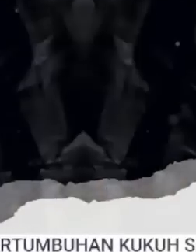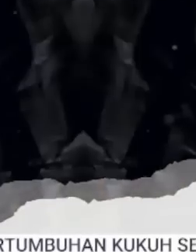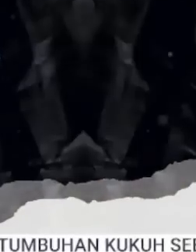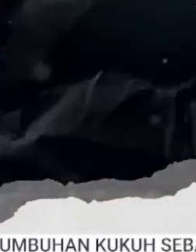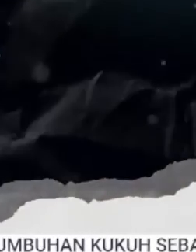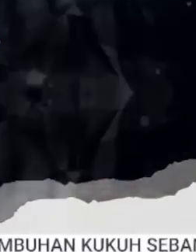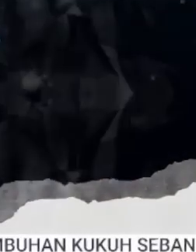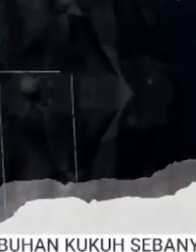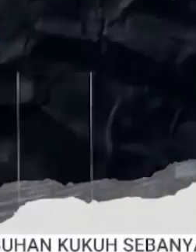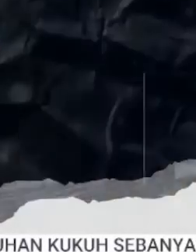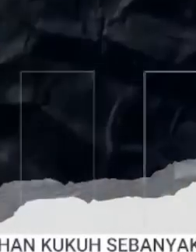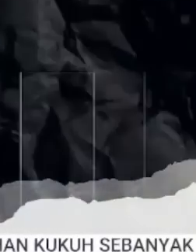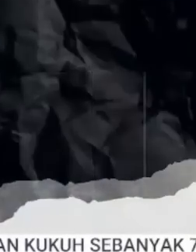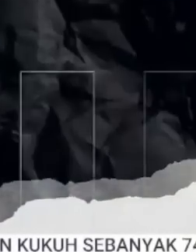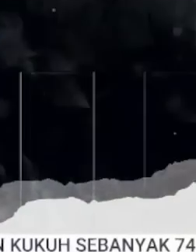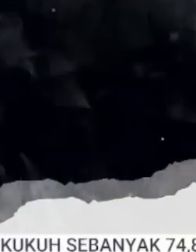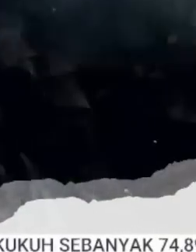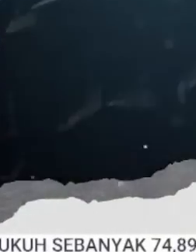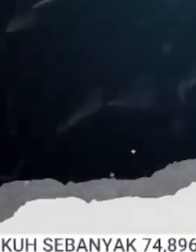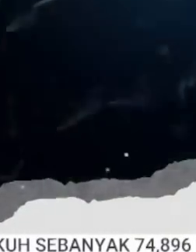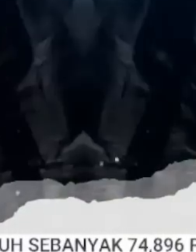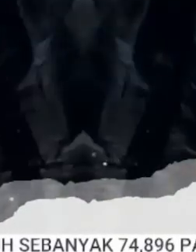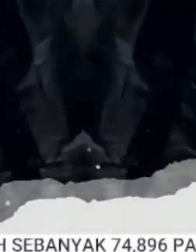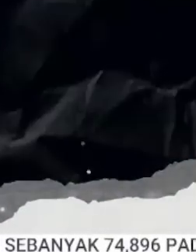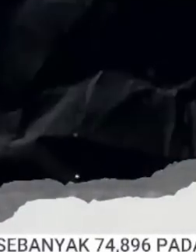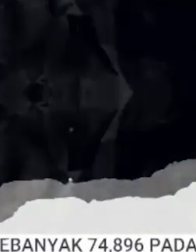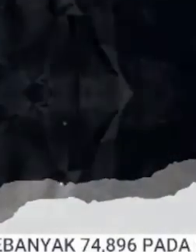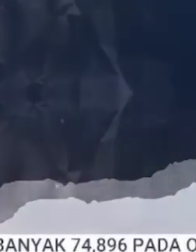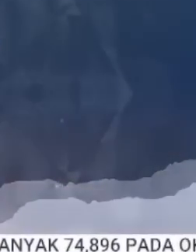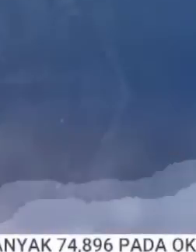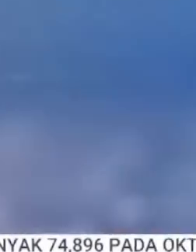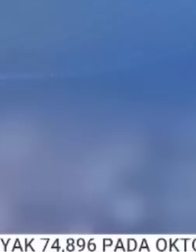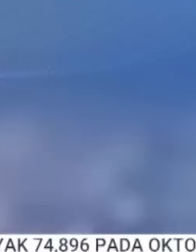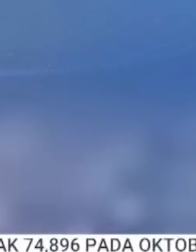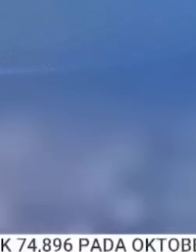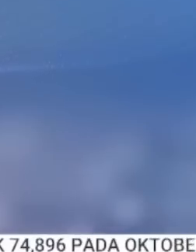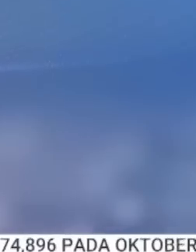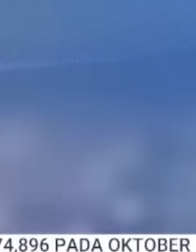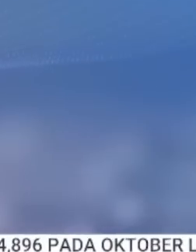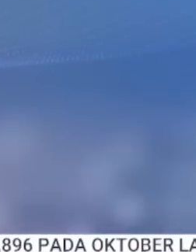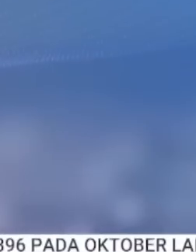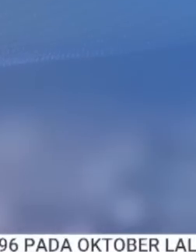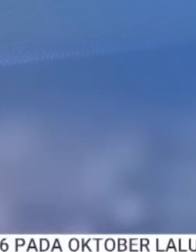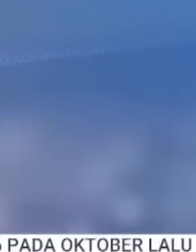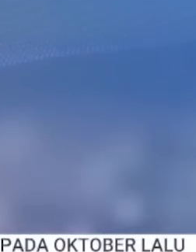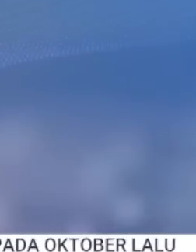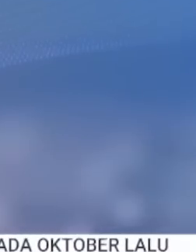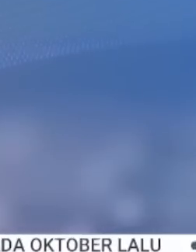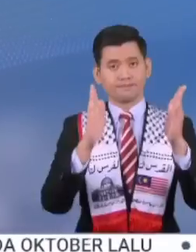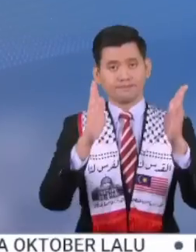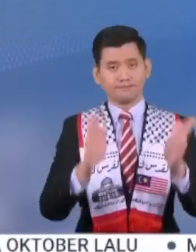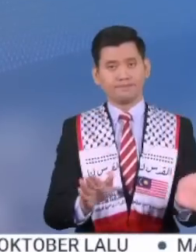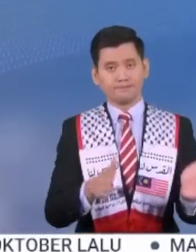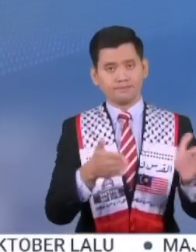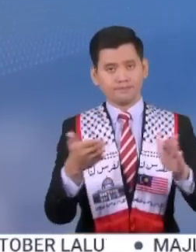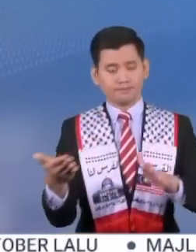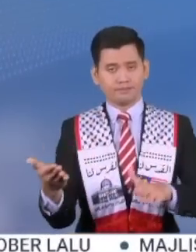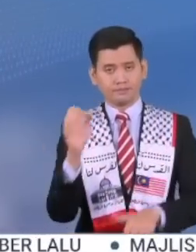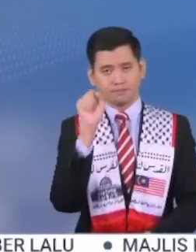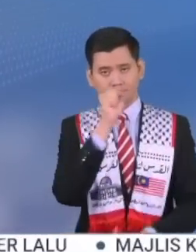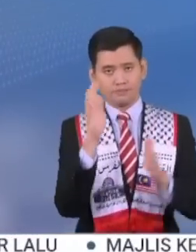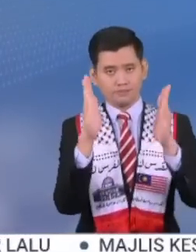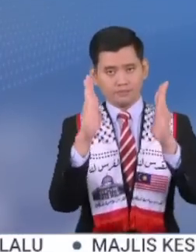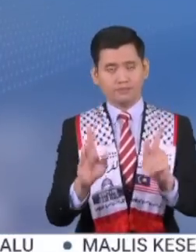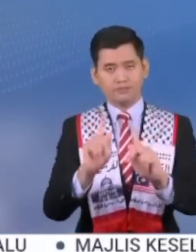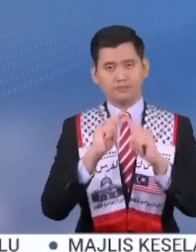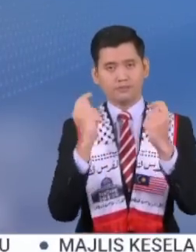C Jenazah bekas vokalis kumpulan Nasyid Intim